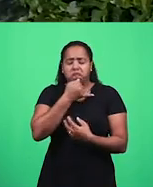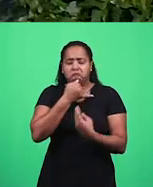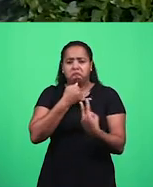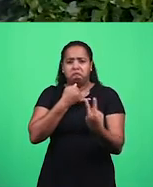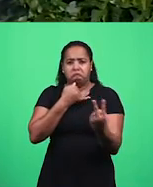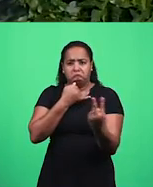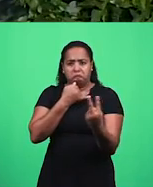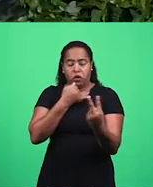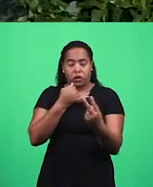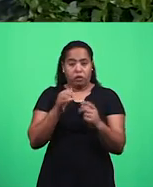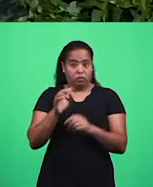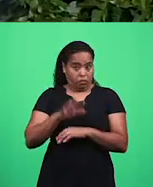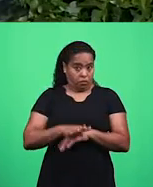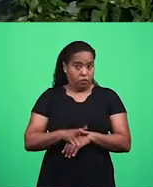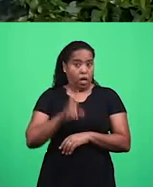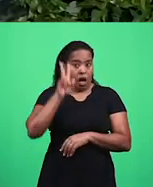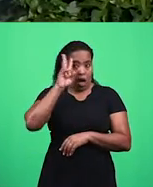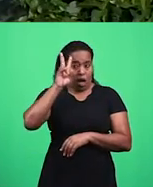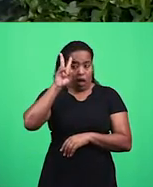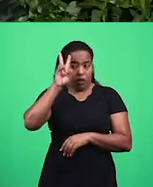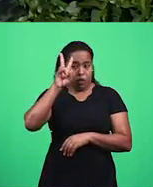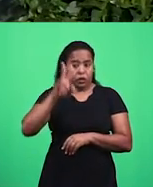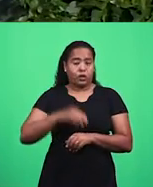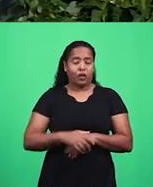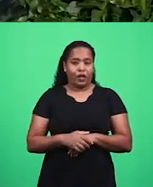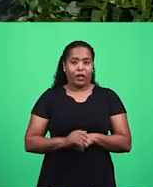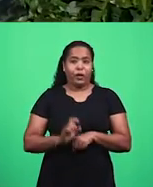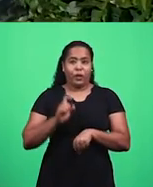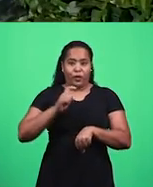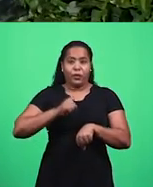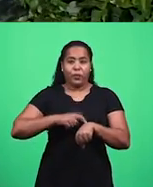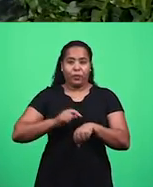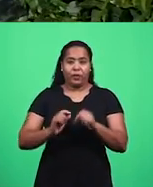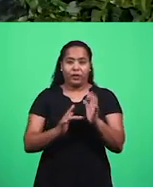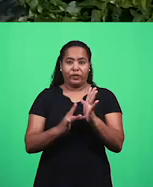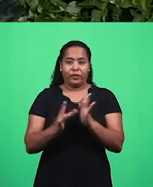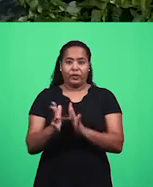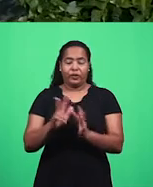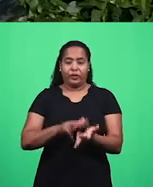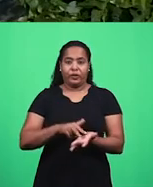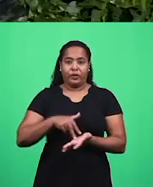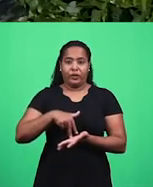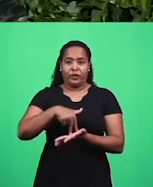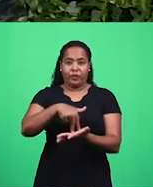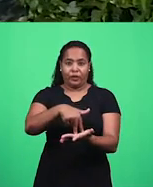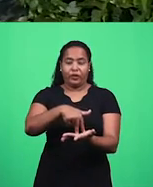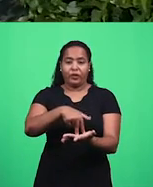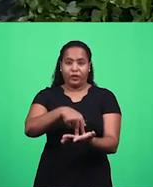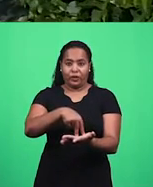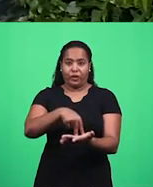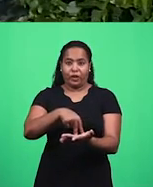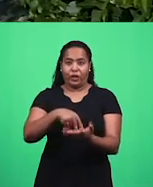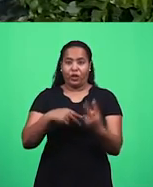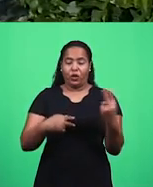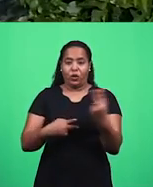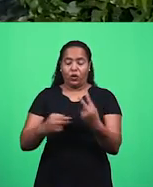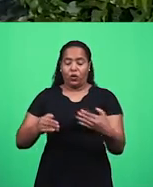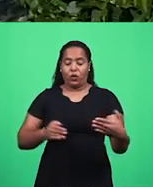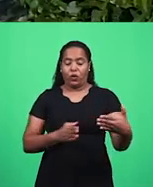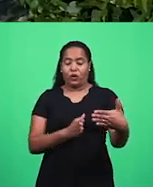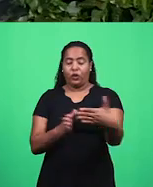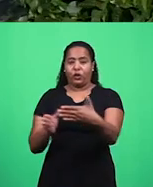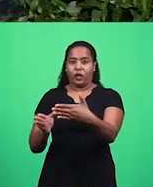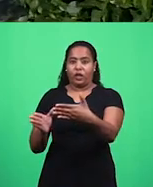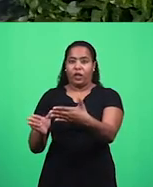были печальны. Посмотрите, это история, когда Иисус воскрес, и два